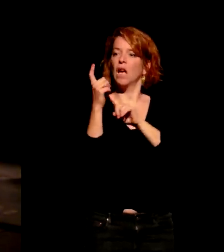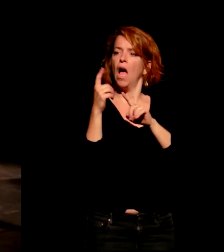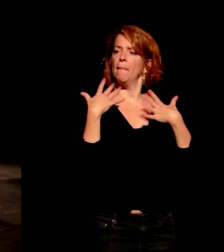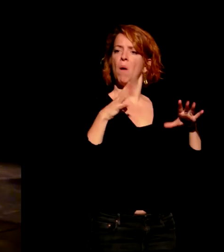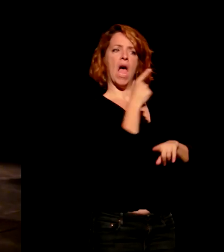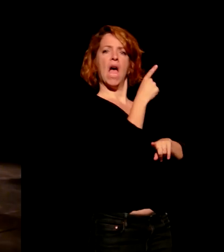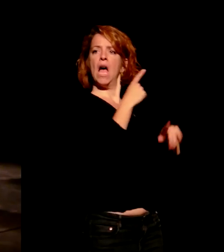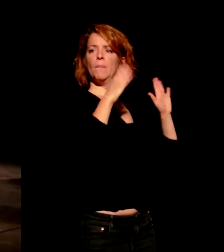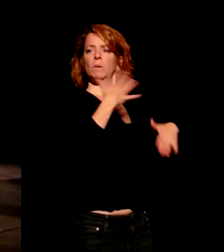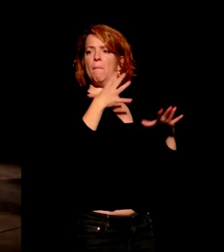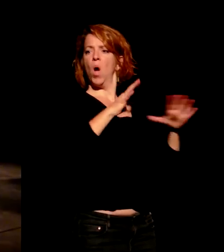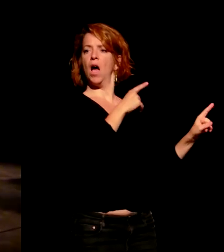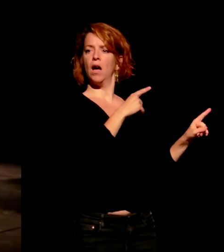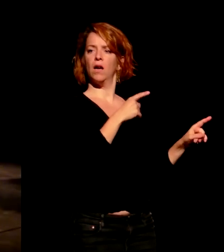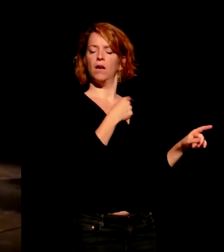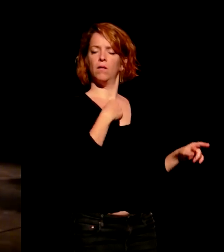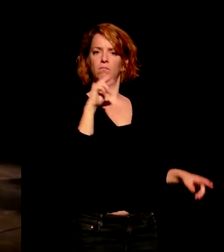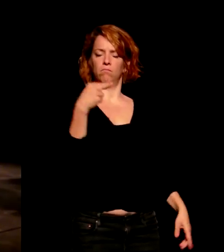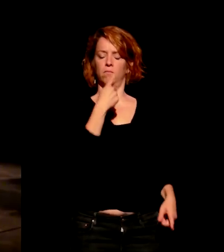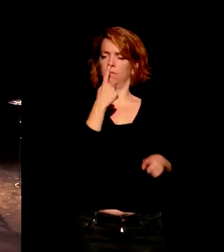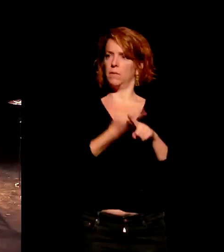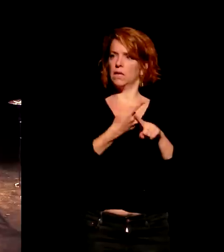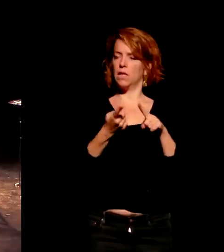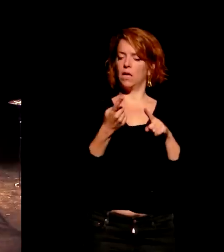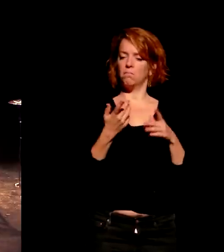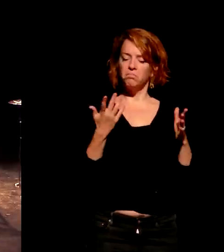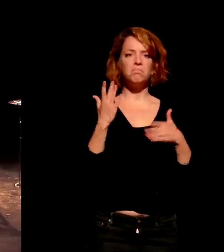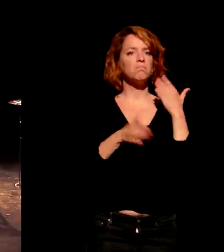mes camarades de la LCR.